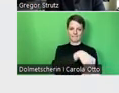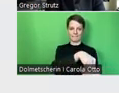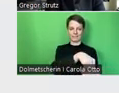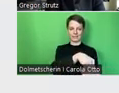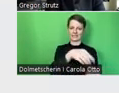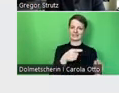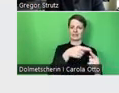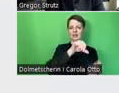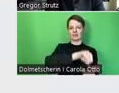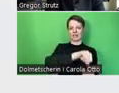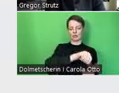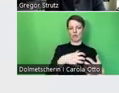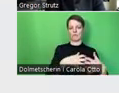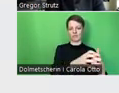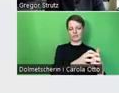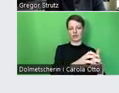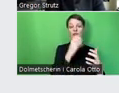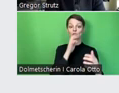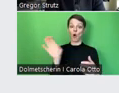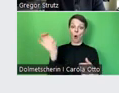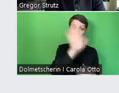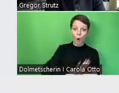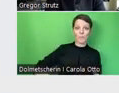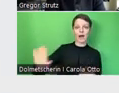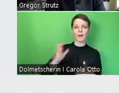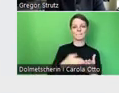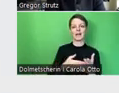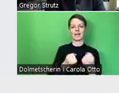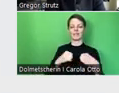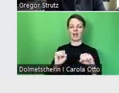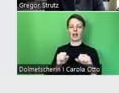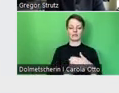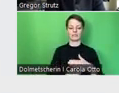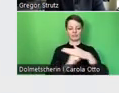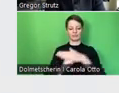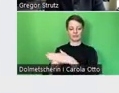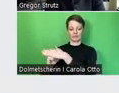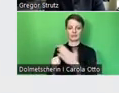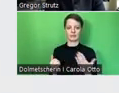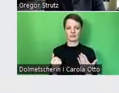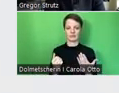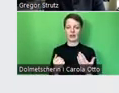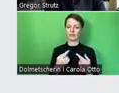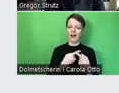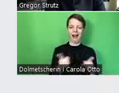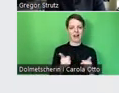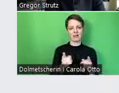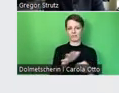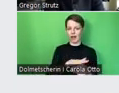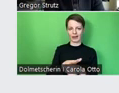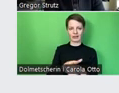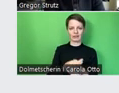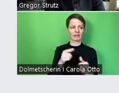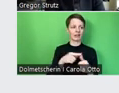der Barrierefreiheit europaweit zu stärken und das also letzten Endes in sämtlichen Bereichen von der Informations- und